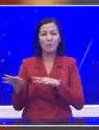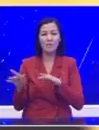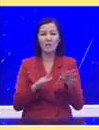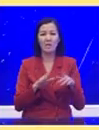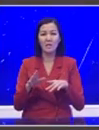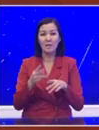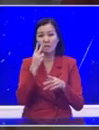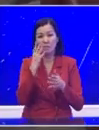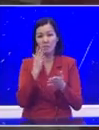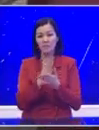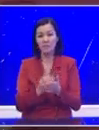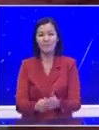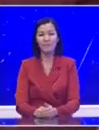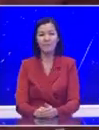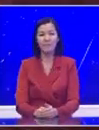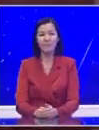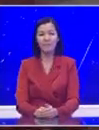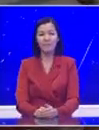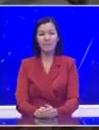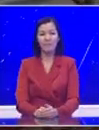салғырттығын жылтты.